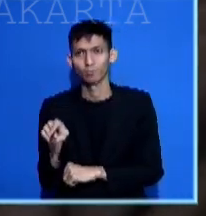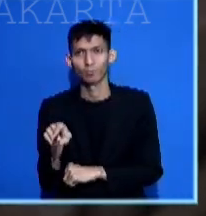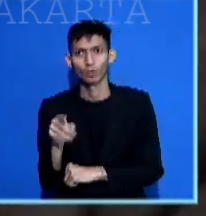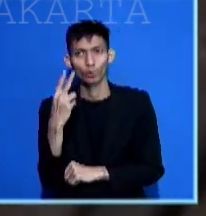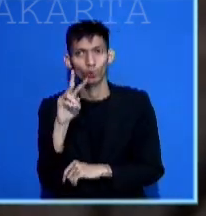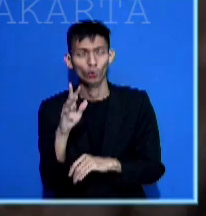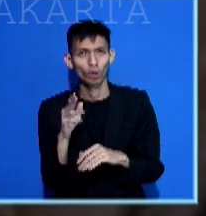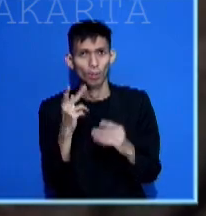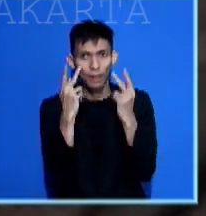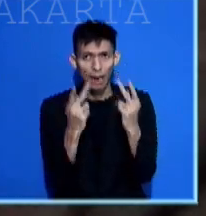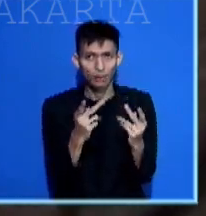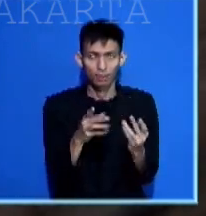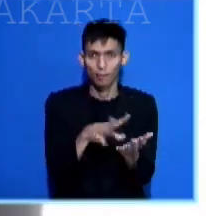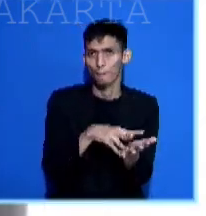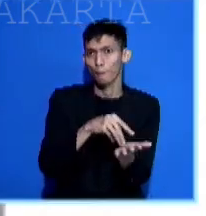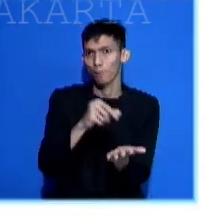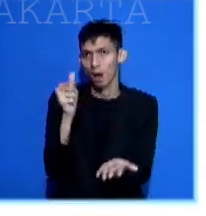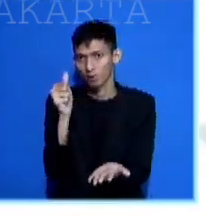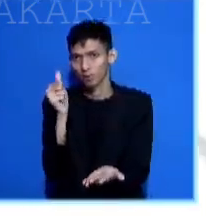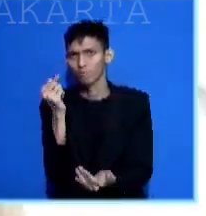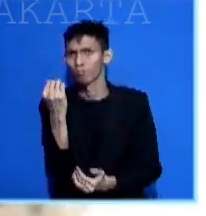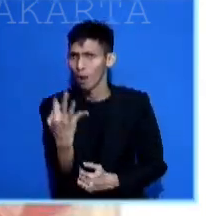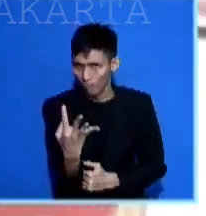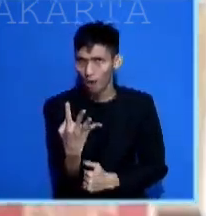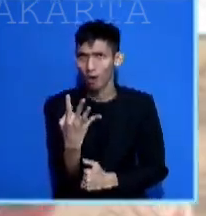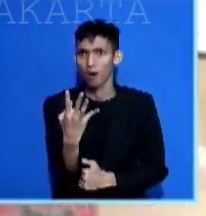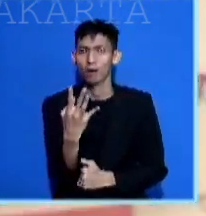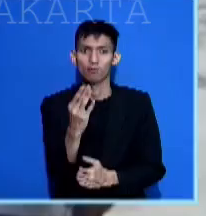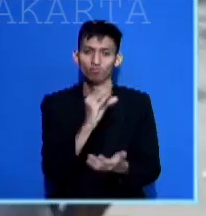mewaspadai peredaran uang palsu. Demikian Muhammad Ridwan, TVRI Yogyakarta, melaporkan.